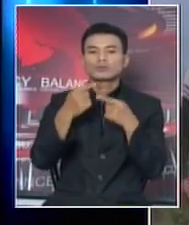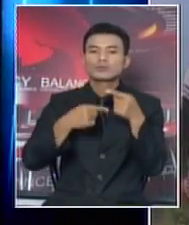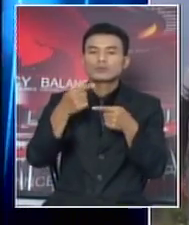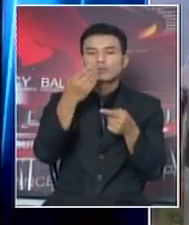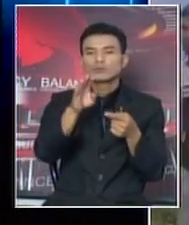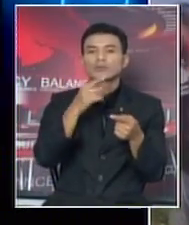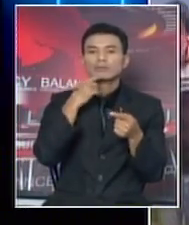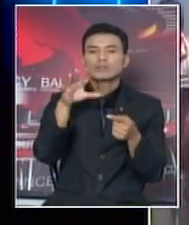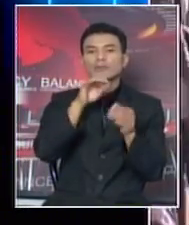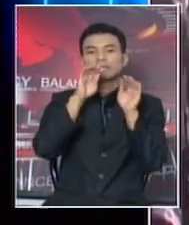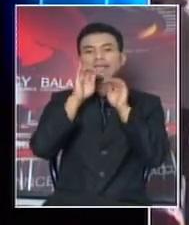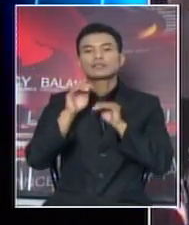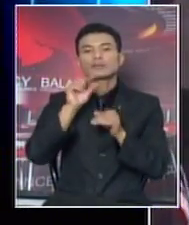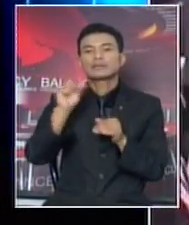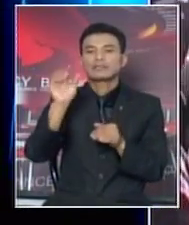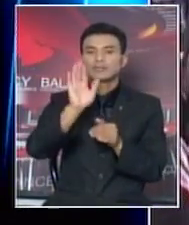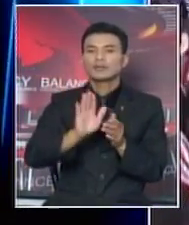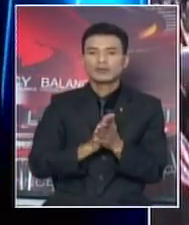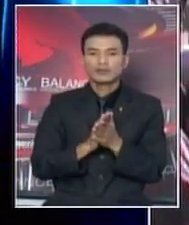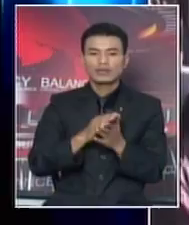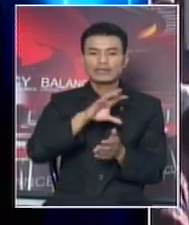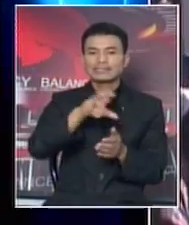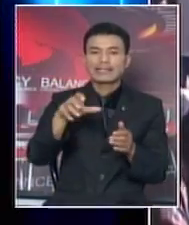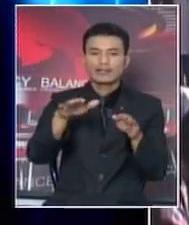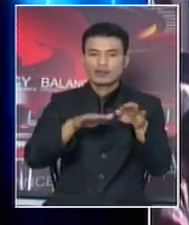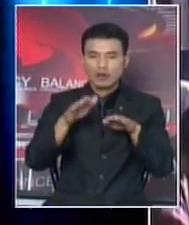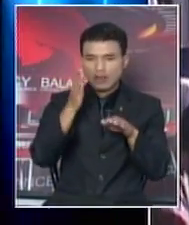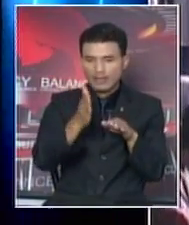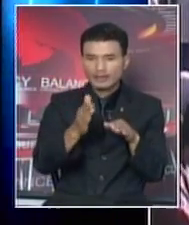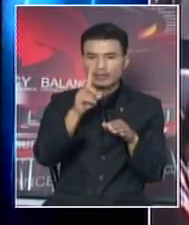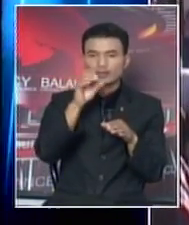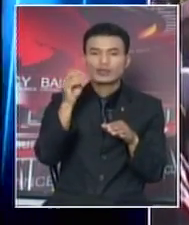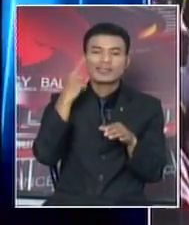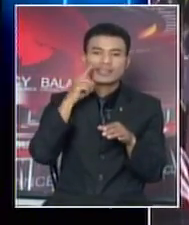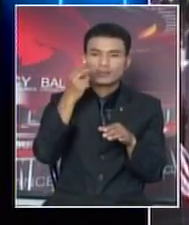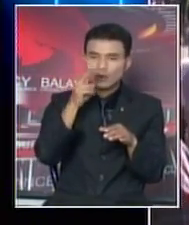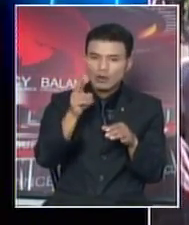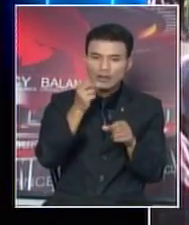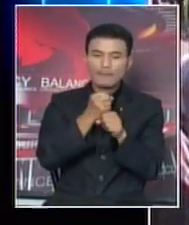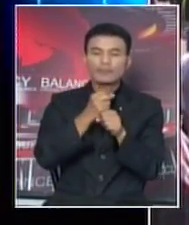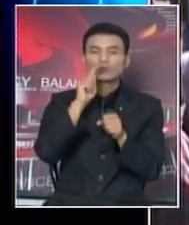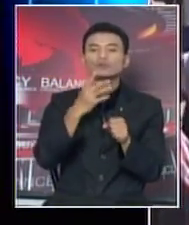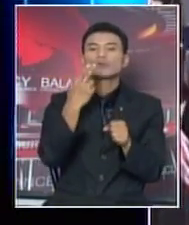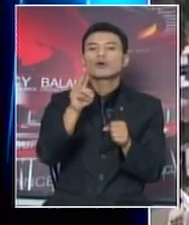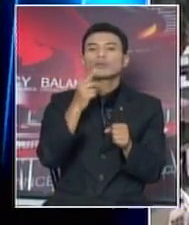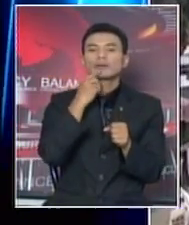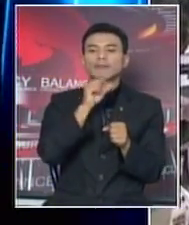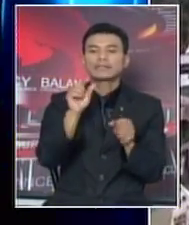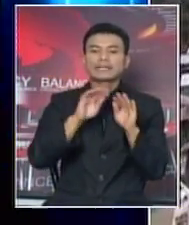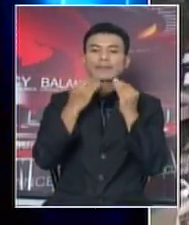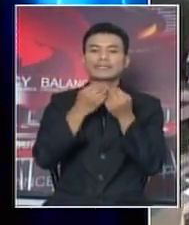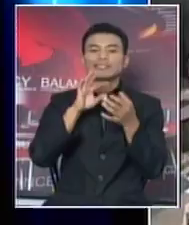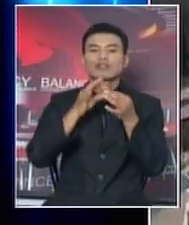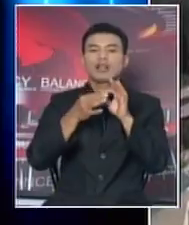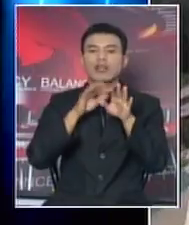सबैको चासोको विषय बन्यो। स्थानीय तहले जनप्रतिनिधि पाएको 100 दिन पुग्दा के कति प्रगति गर्न सक्यो त? यो विषयले सामाजिक